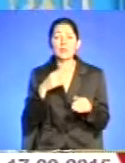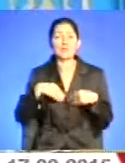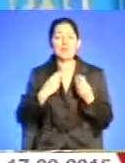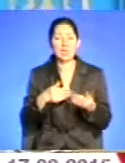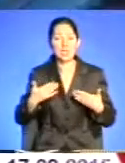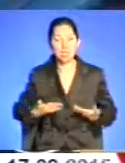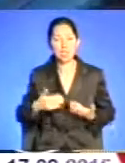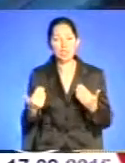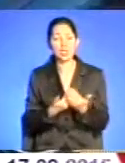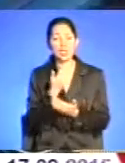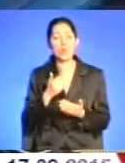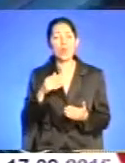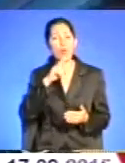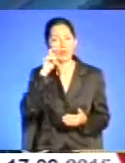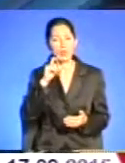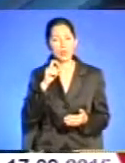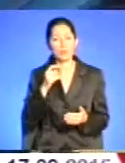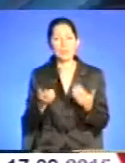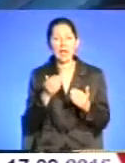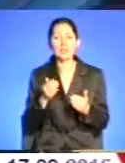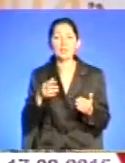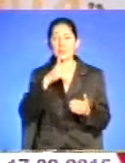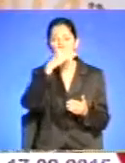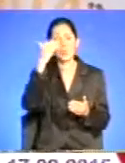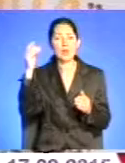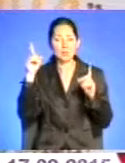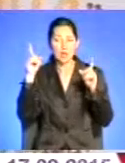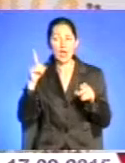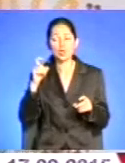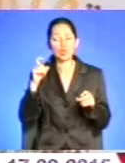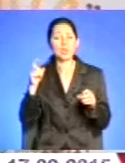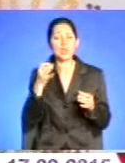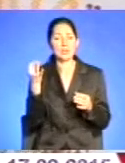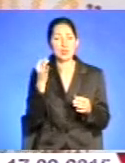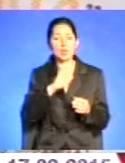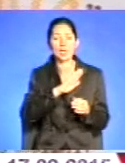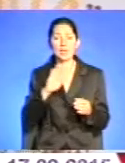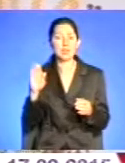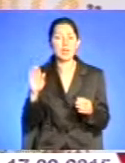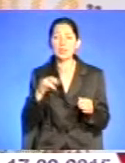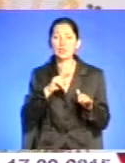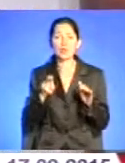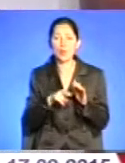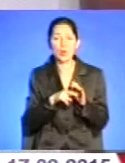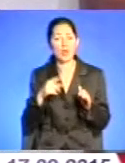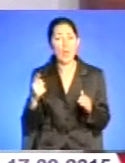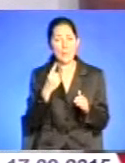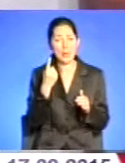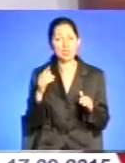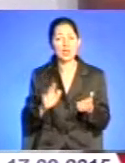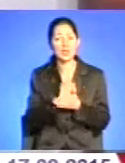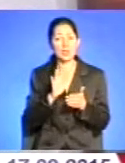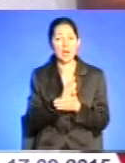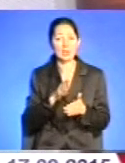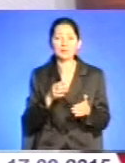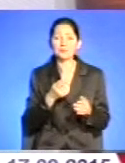Небесна сотня – історія нескорених – особливе видання. Це не лише перша в Україні 3D-книга, а й унікальна збірка, що познайомить